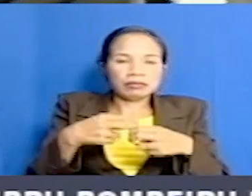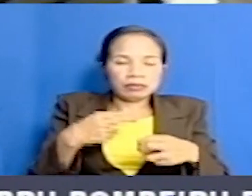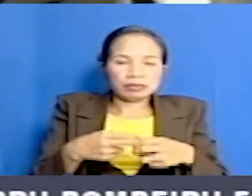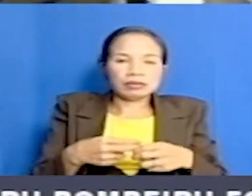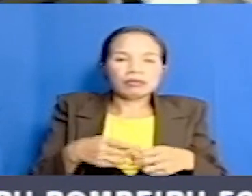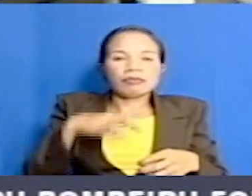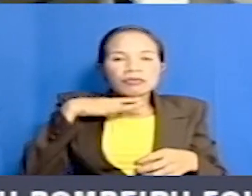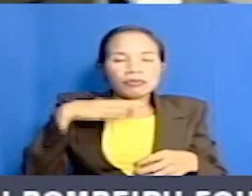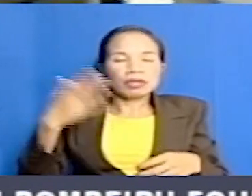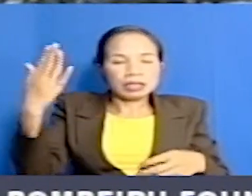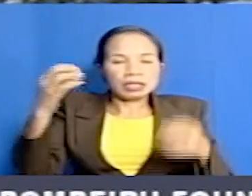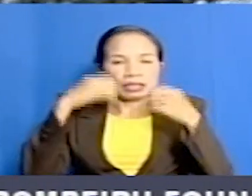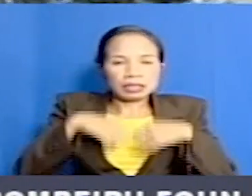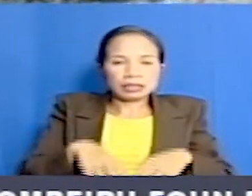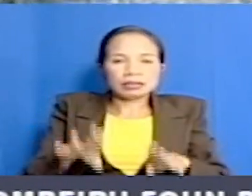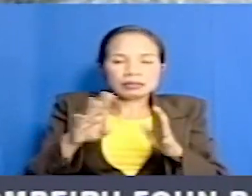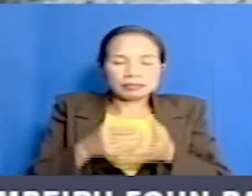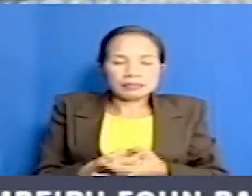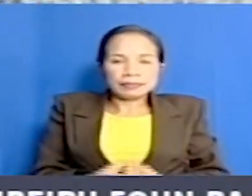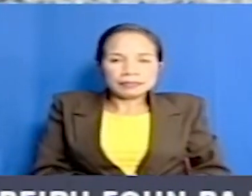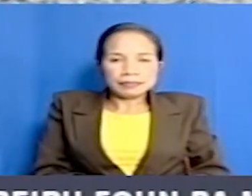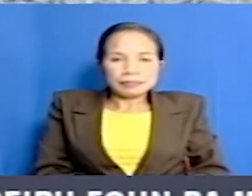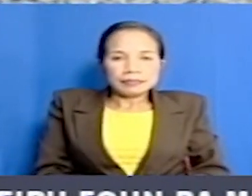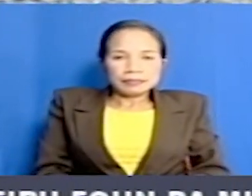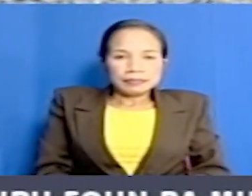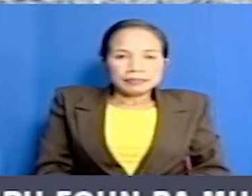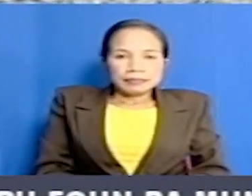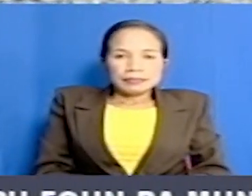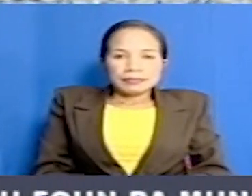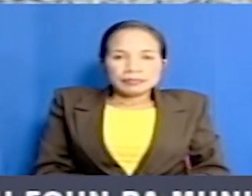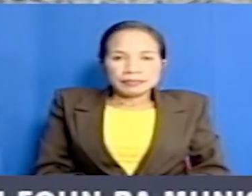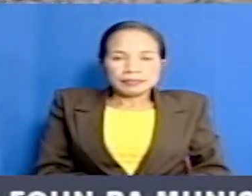ia tasi ibon Isaquel Freitas Miguel da Costa RTTL.